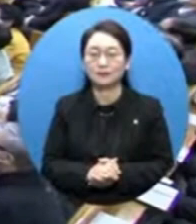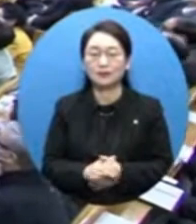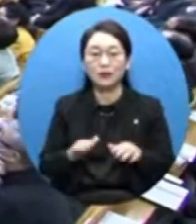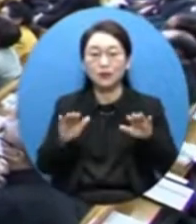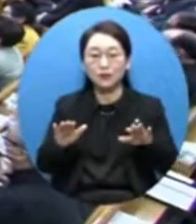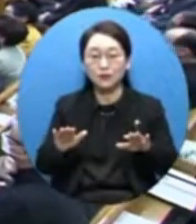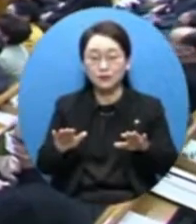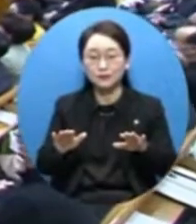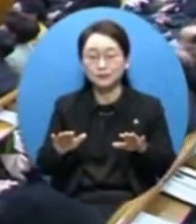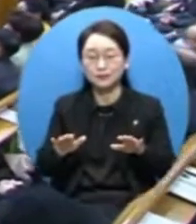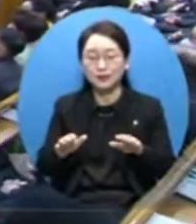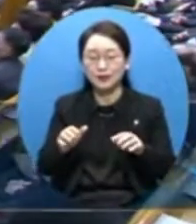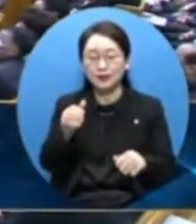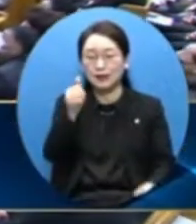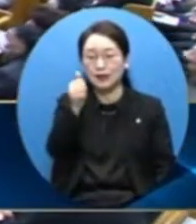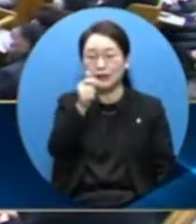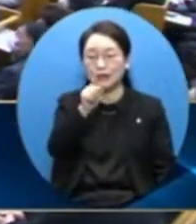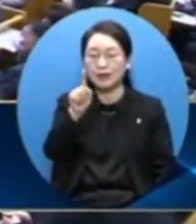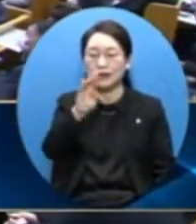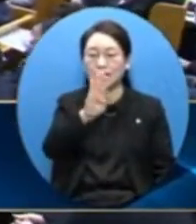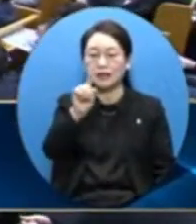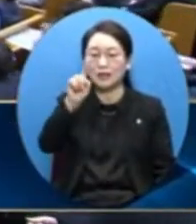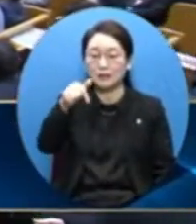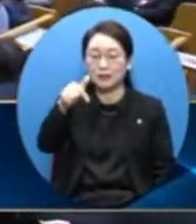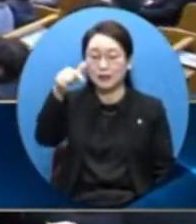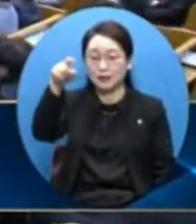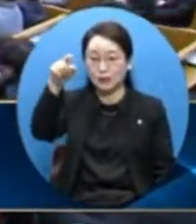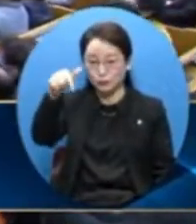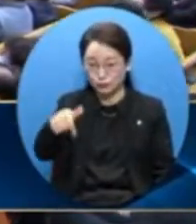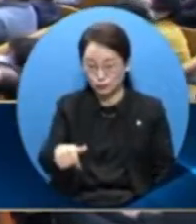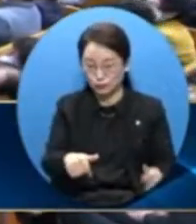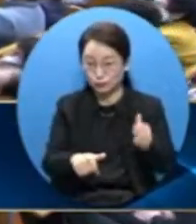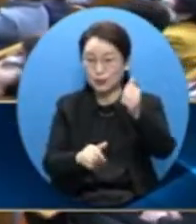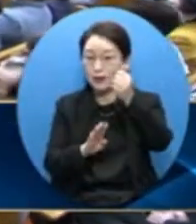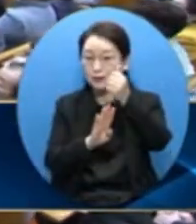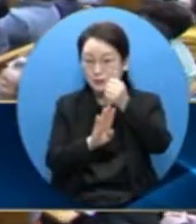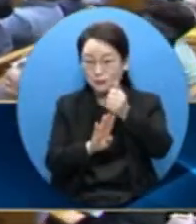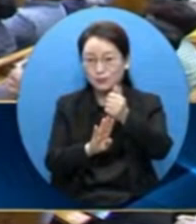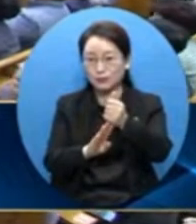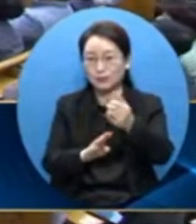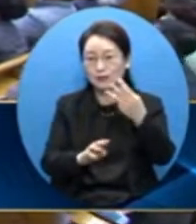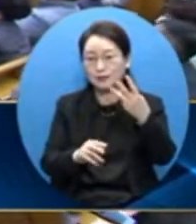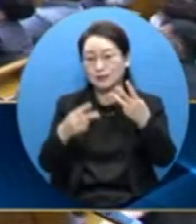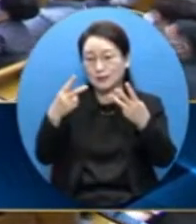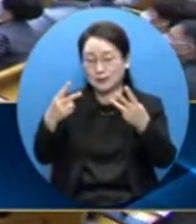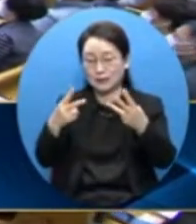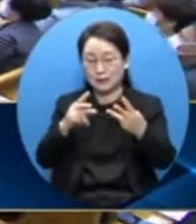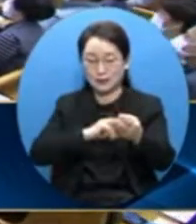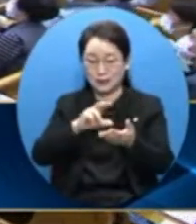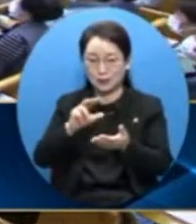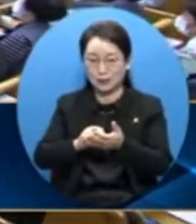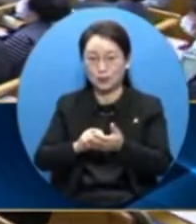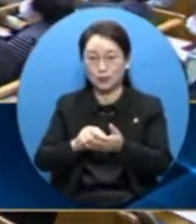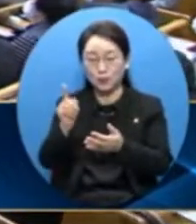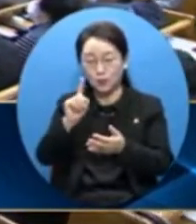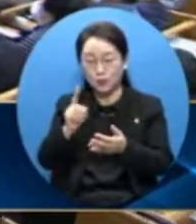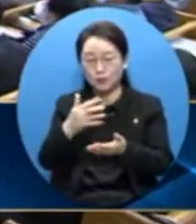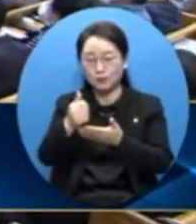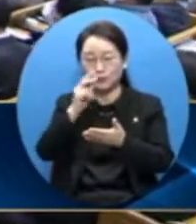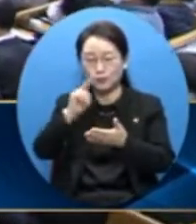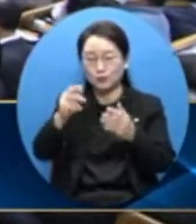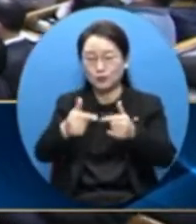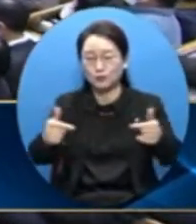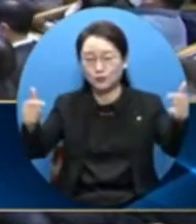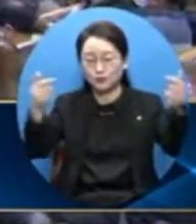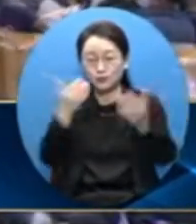오늘은 여러분과 함께 하박국 3장 2절을 본문으로 하여서 주여 부흥을 주옵소서 이 같은 제목으로 함께